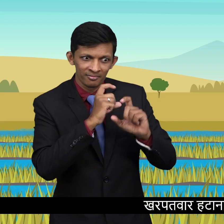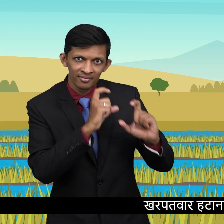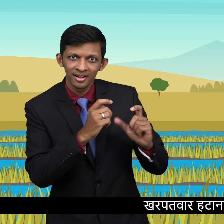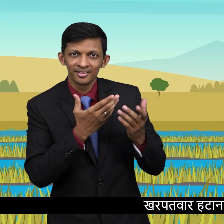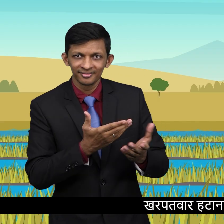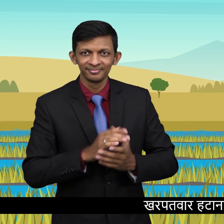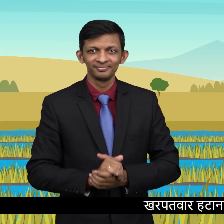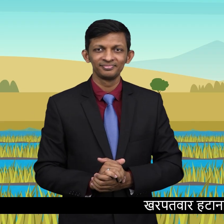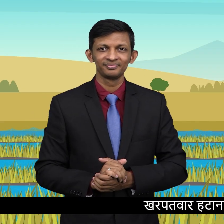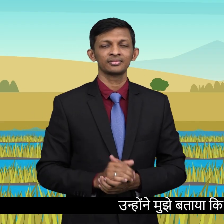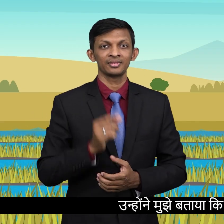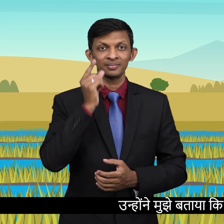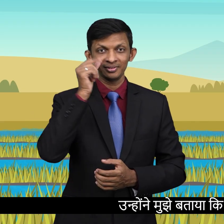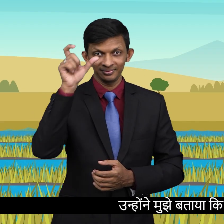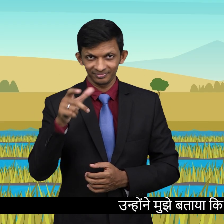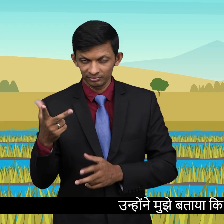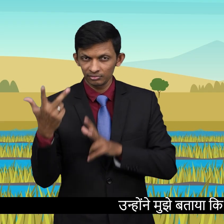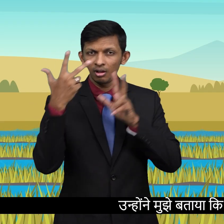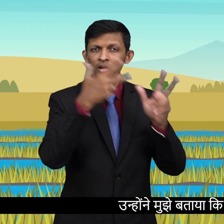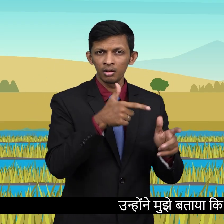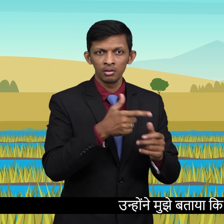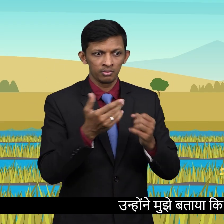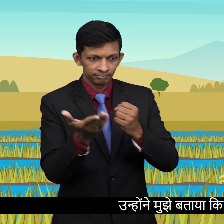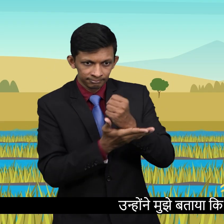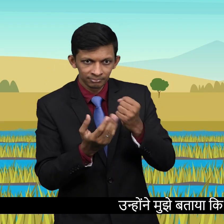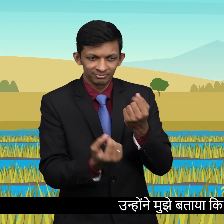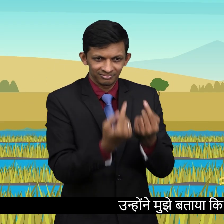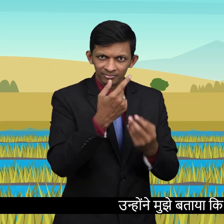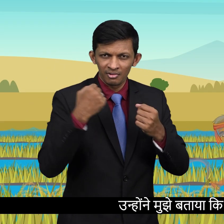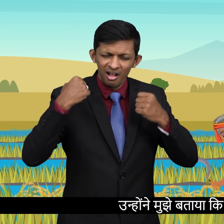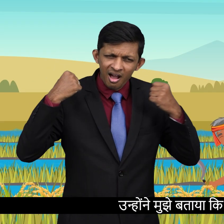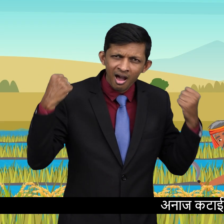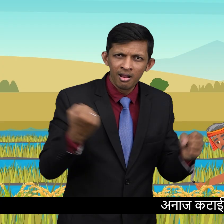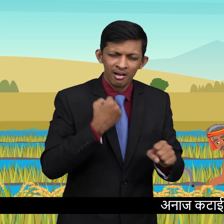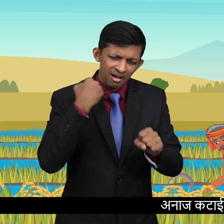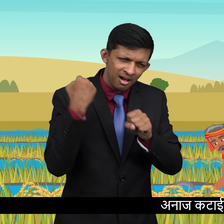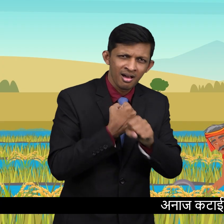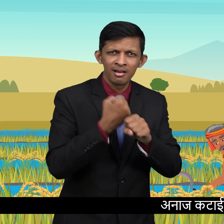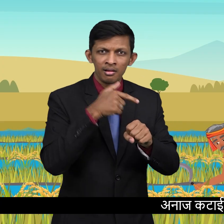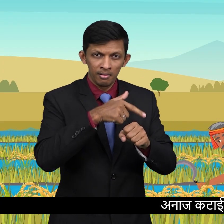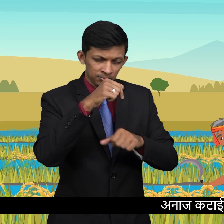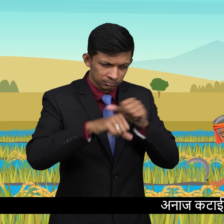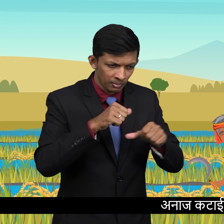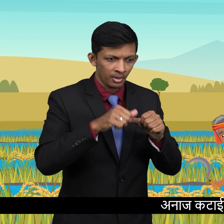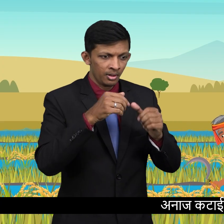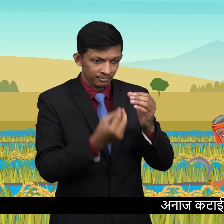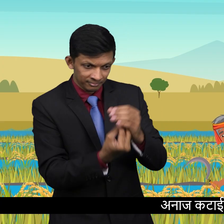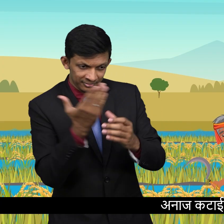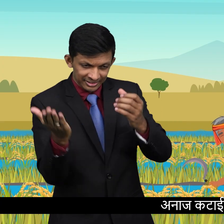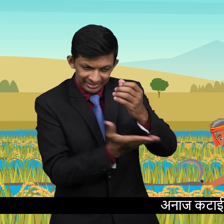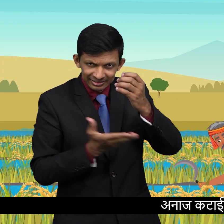करना। उन्होंने मुझे बताया कि कई दिनों की कड़ी मेहनत के बाद अनाज कटाई के लिए तैयार हो जाता